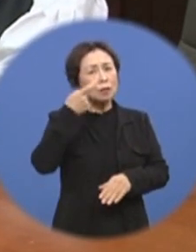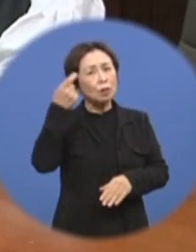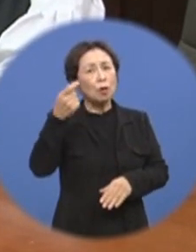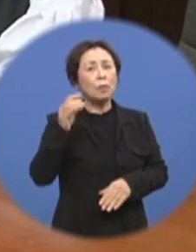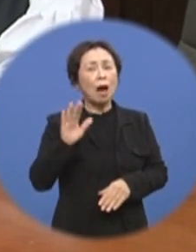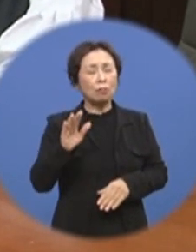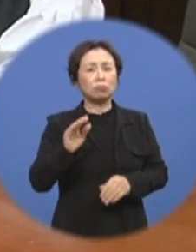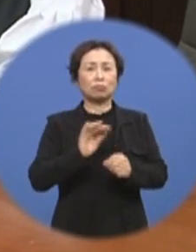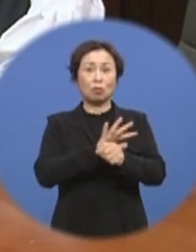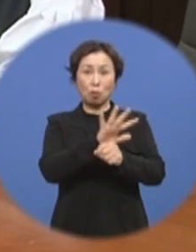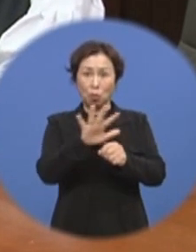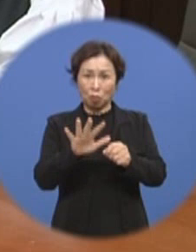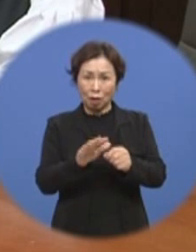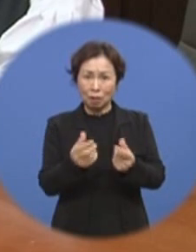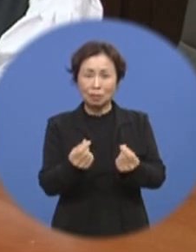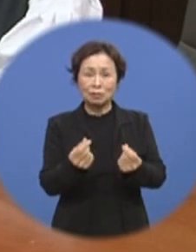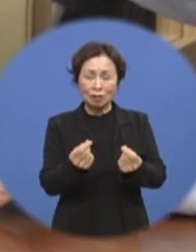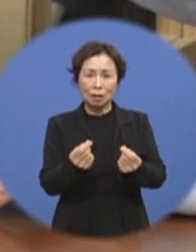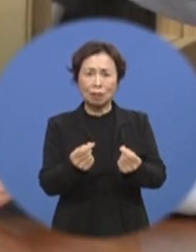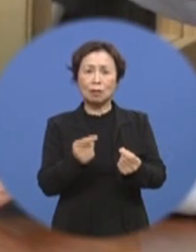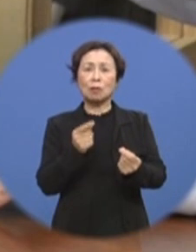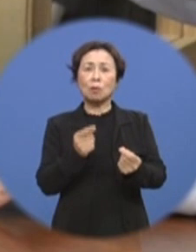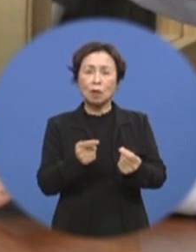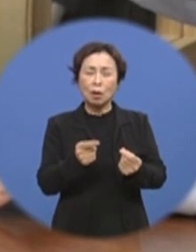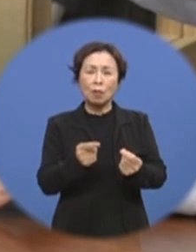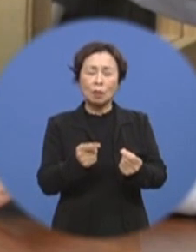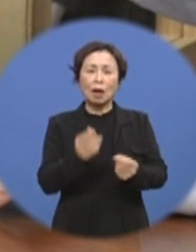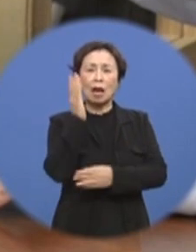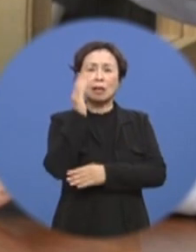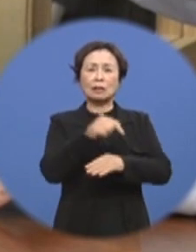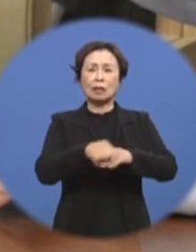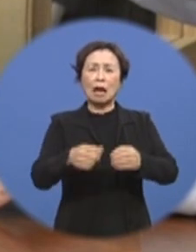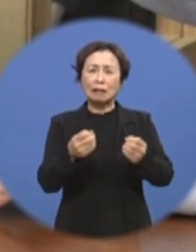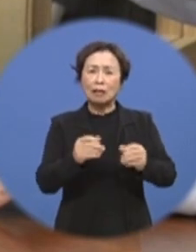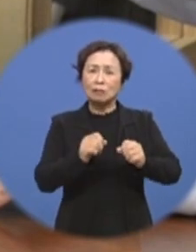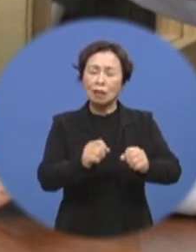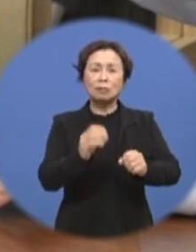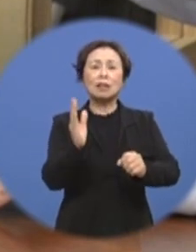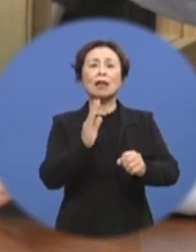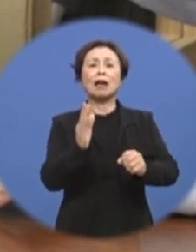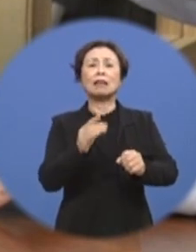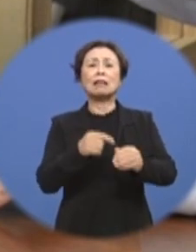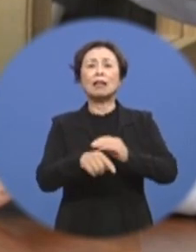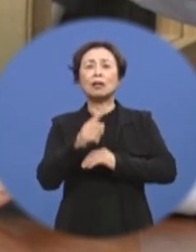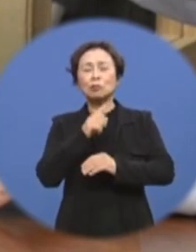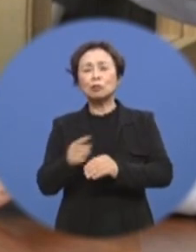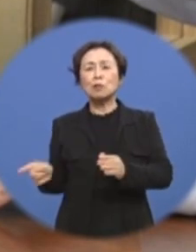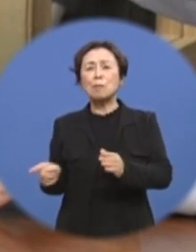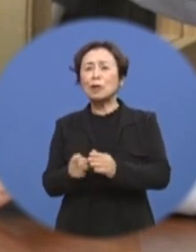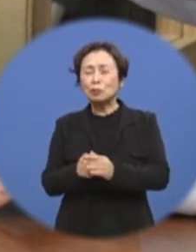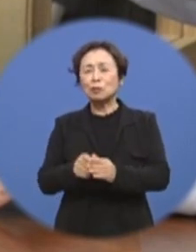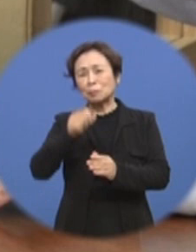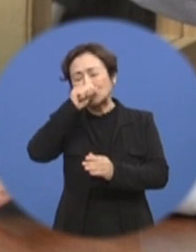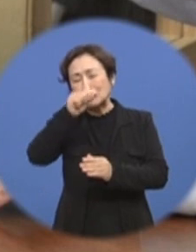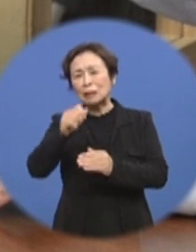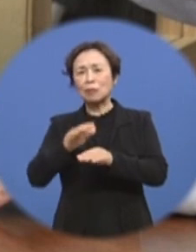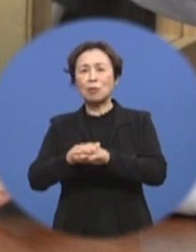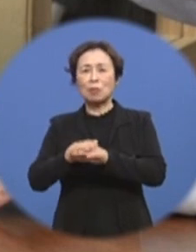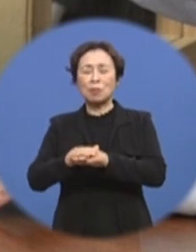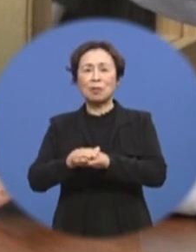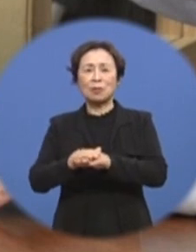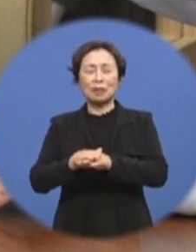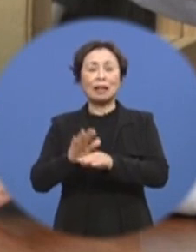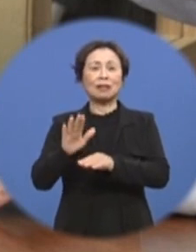頃なんでしょ小欄は新しいことをやるというよりも小山一番褒められているようなことを弾てそれを強化していく